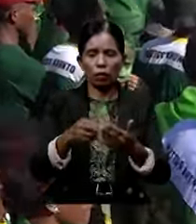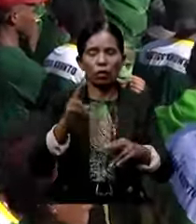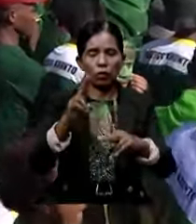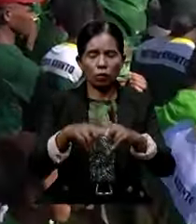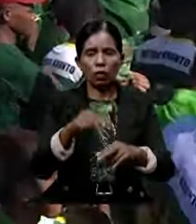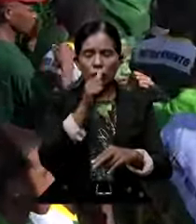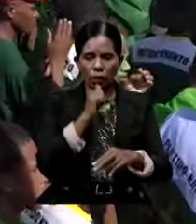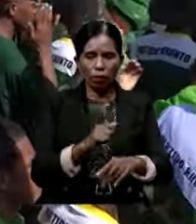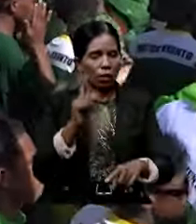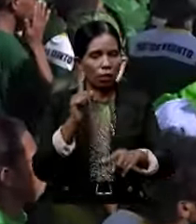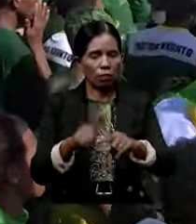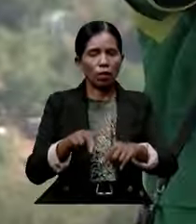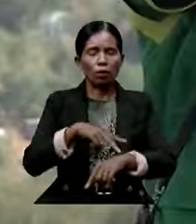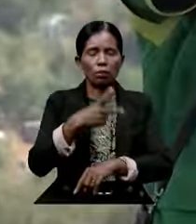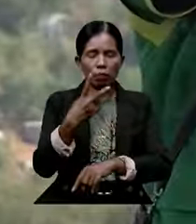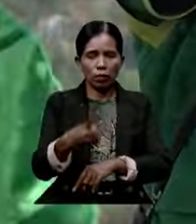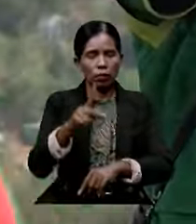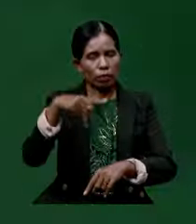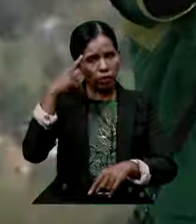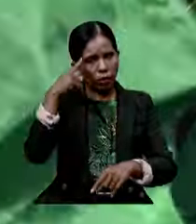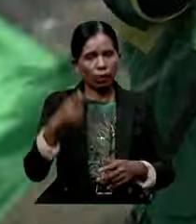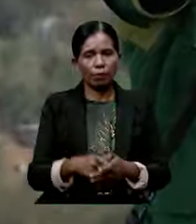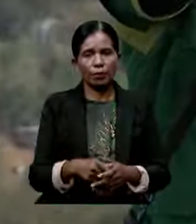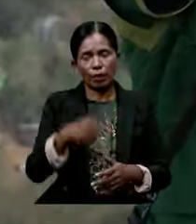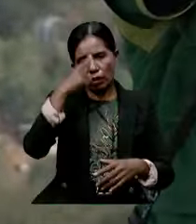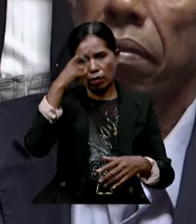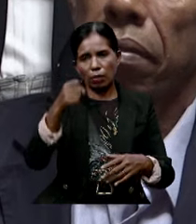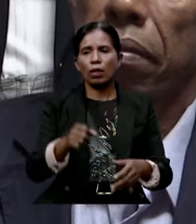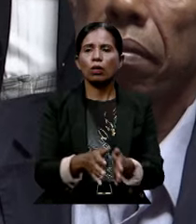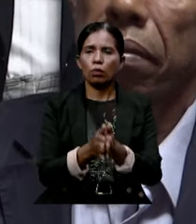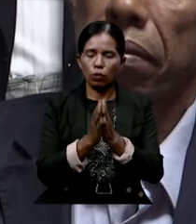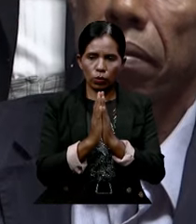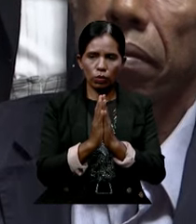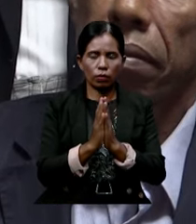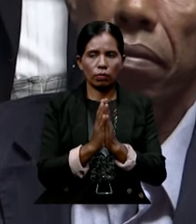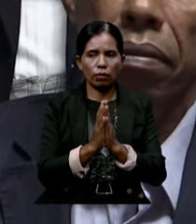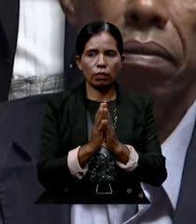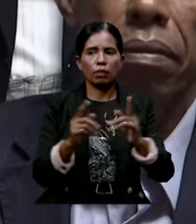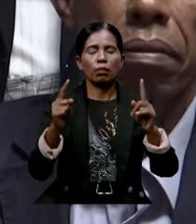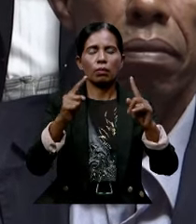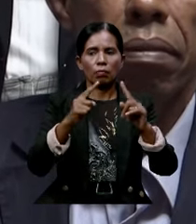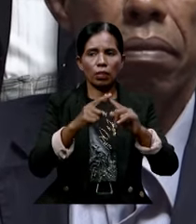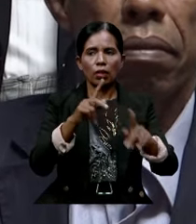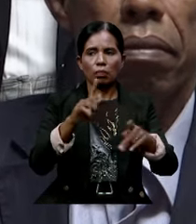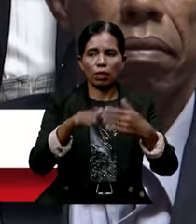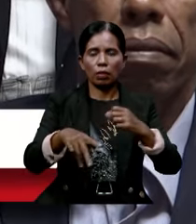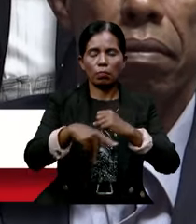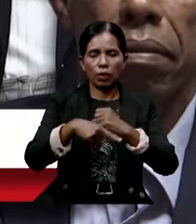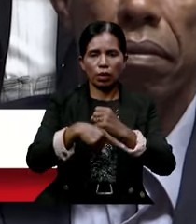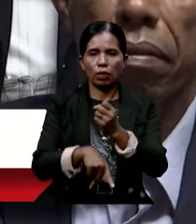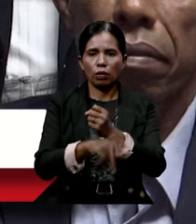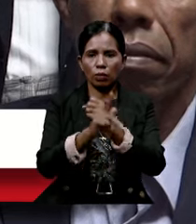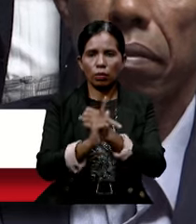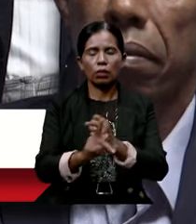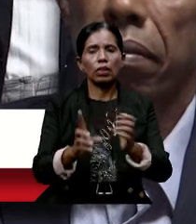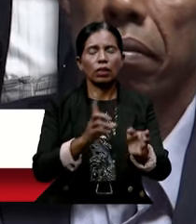hakmatek, no labele monu balasu politika. Tambanema ka husuba iha militante simpatizante partido junto unian en territorio timorantoma